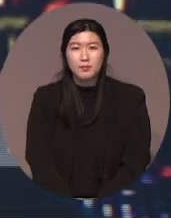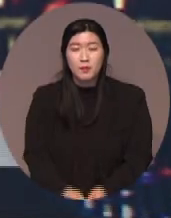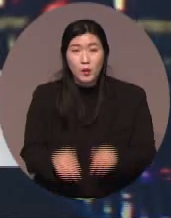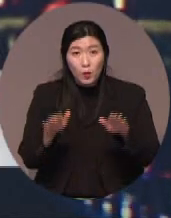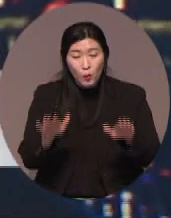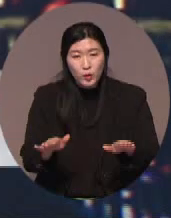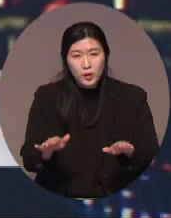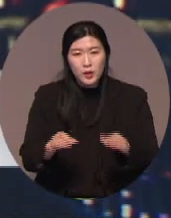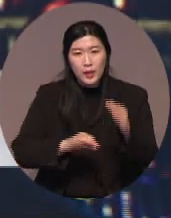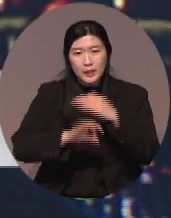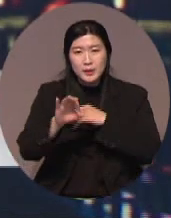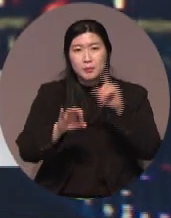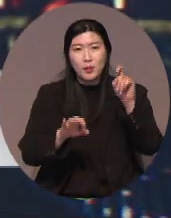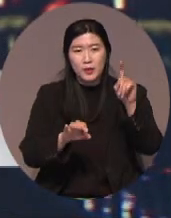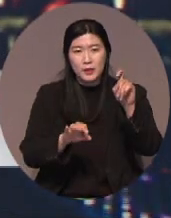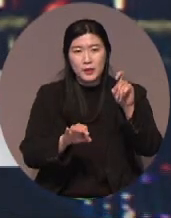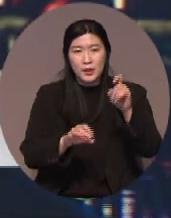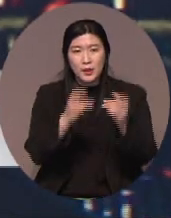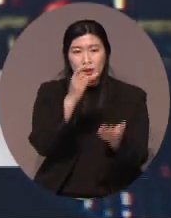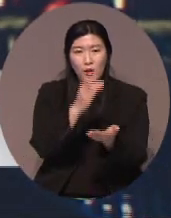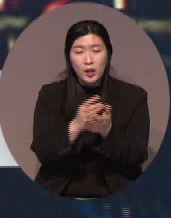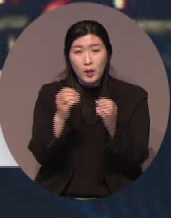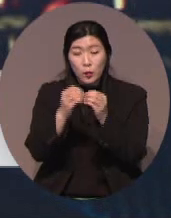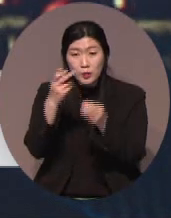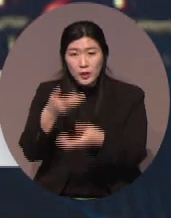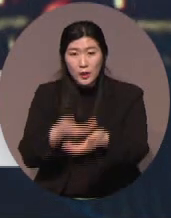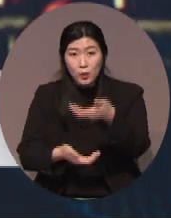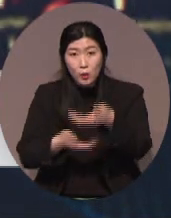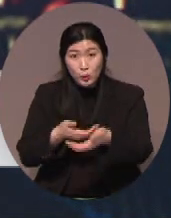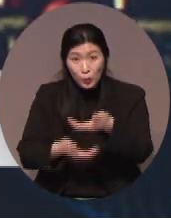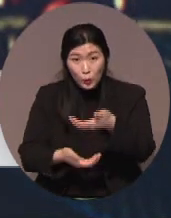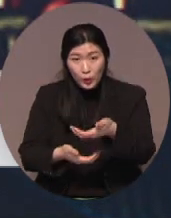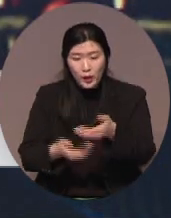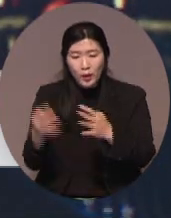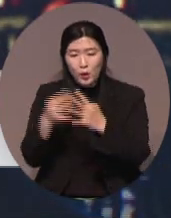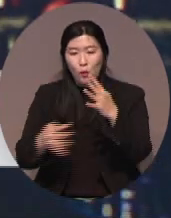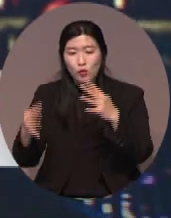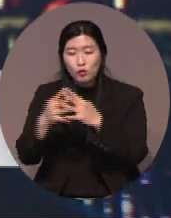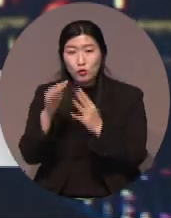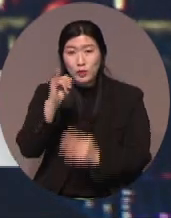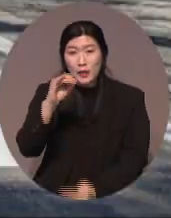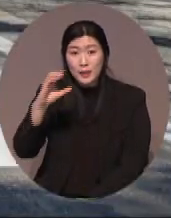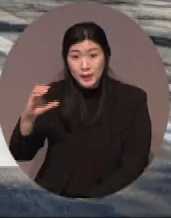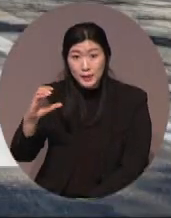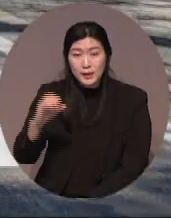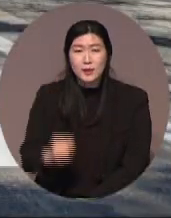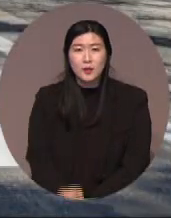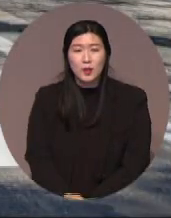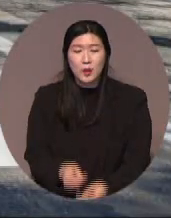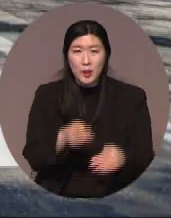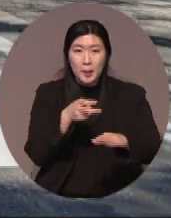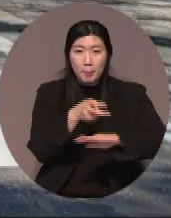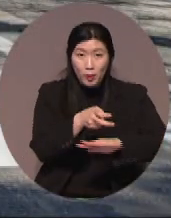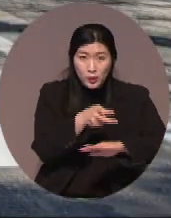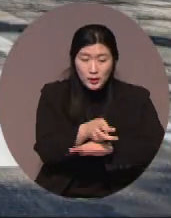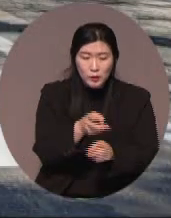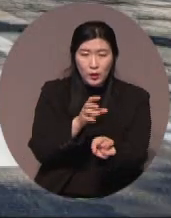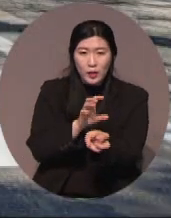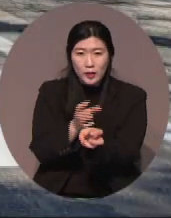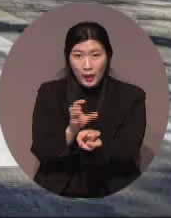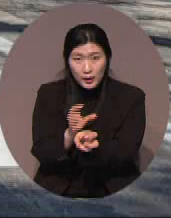오늘 오전 11시 반쯤 천안 논산 고속도로 천안 방향 남공주 IC 인근에서 고속버스와